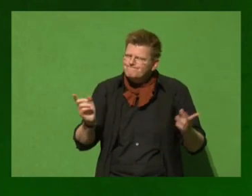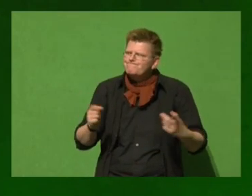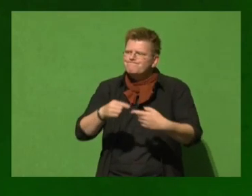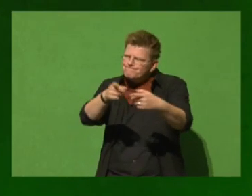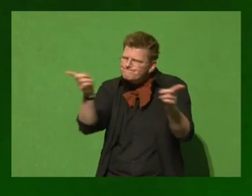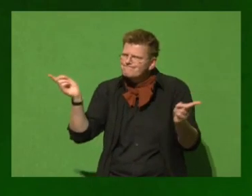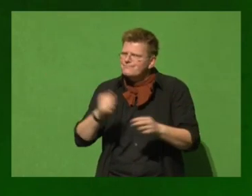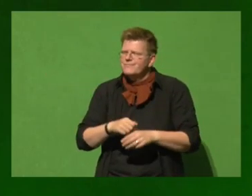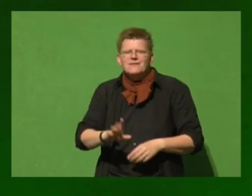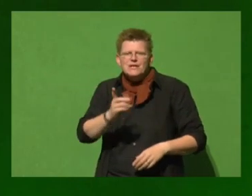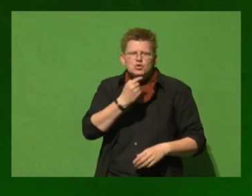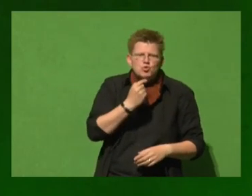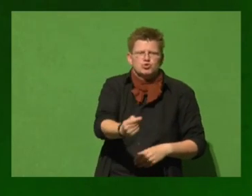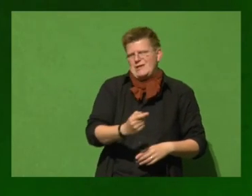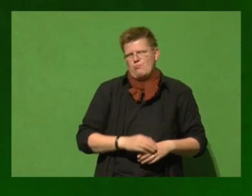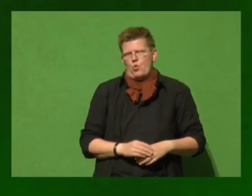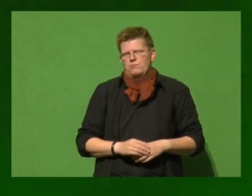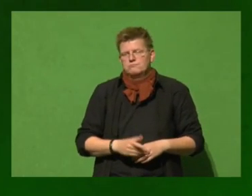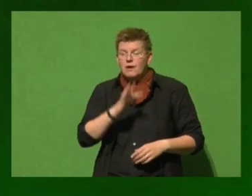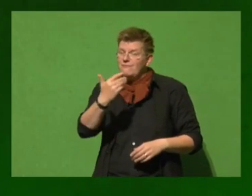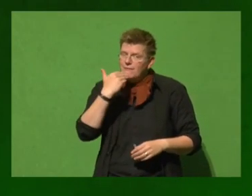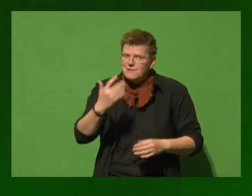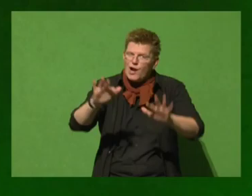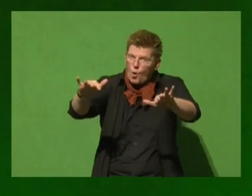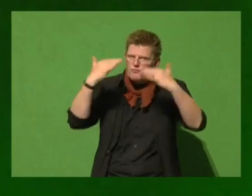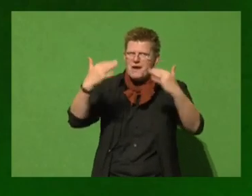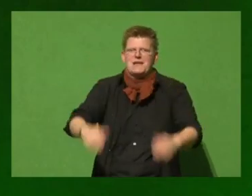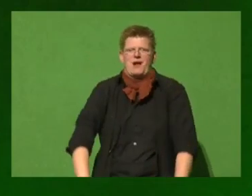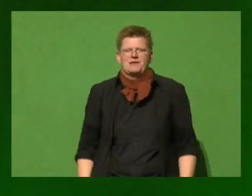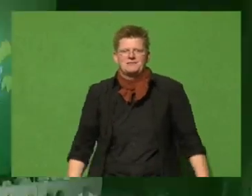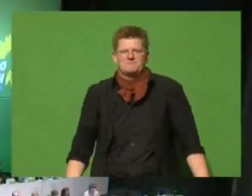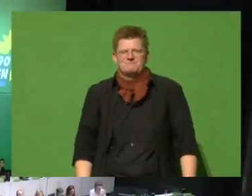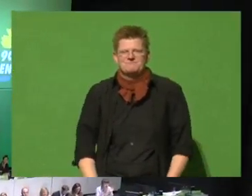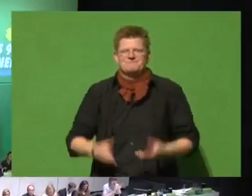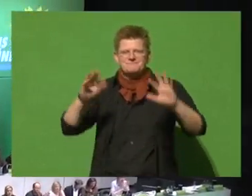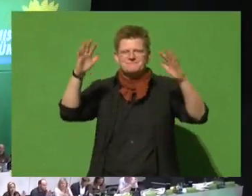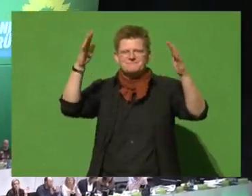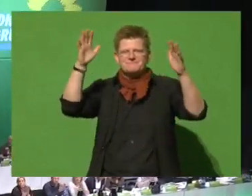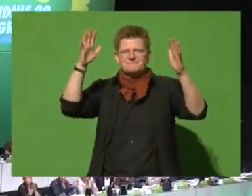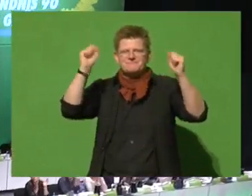dieser Satzungsänderung bitten. Danke für eure Aufmerksamkeit.